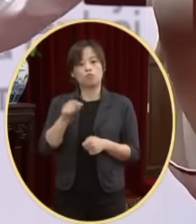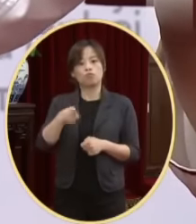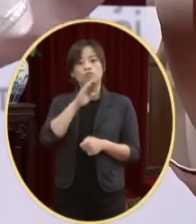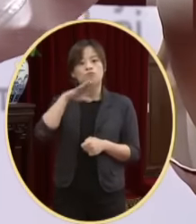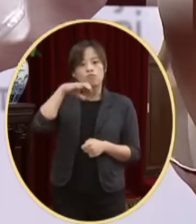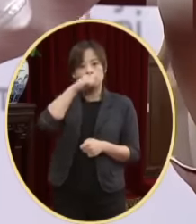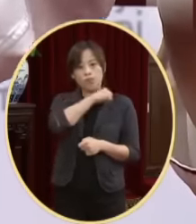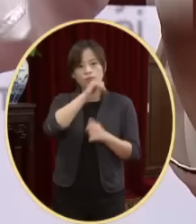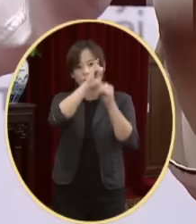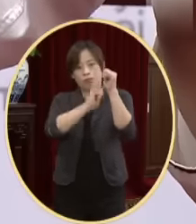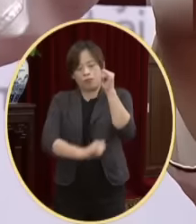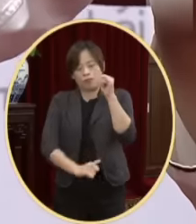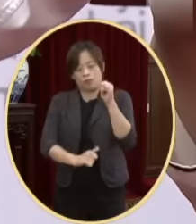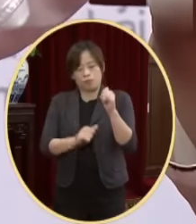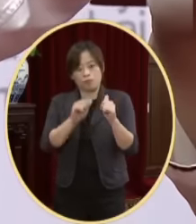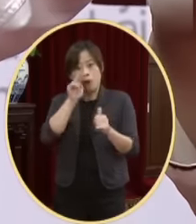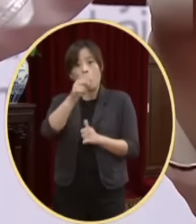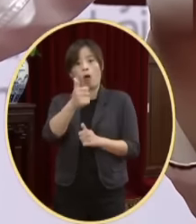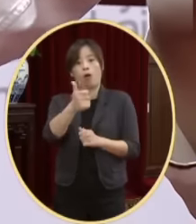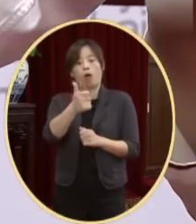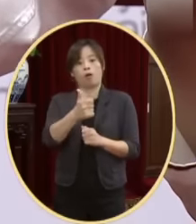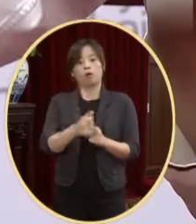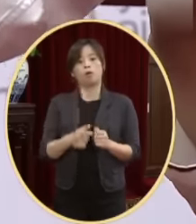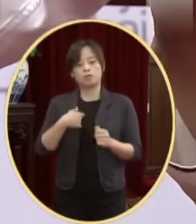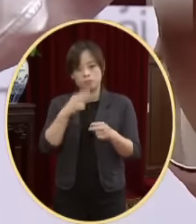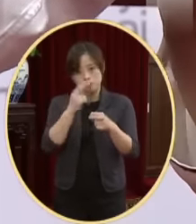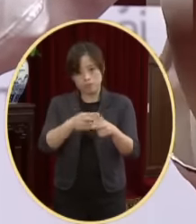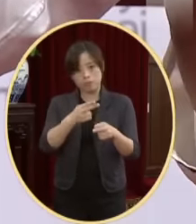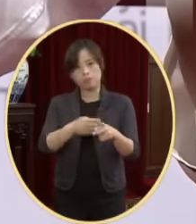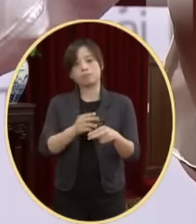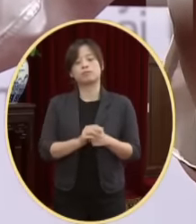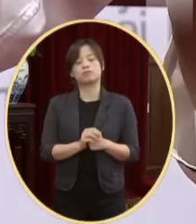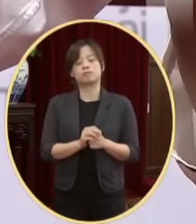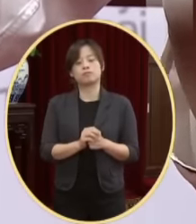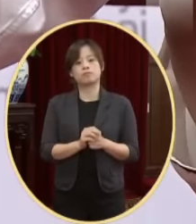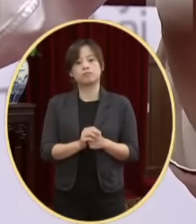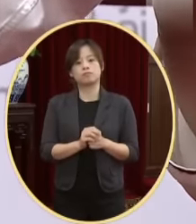是台湾历史的一刻，我相信